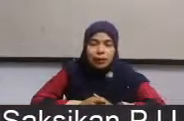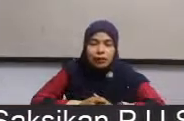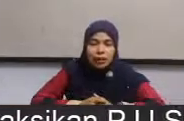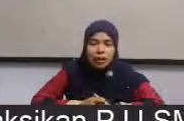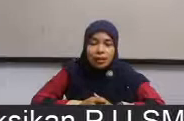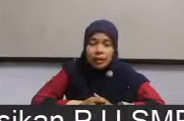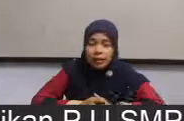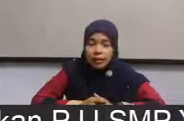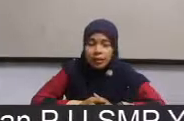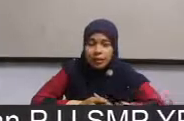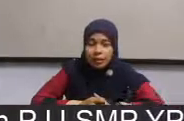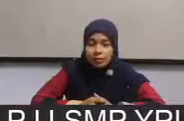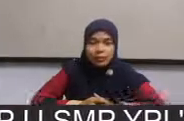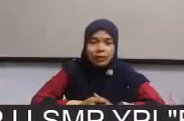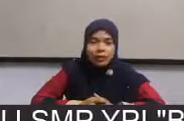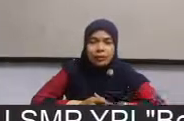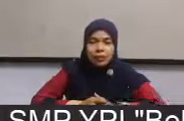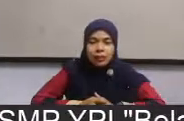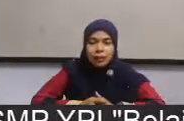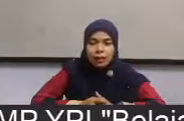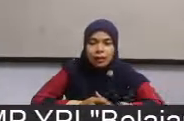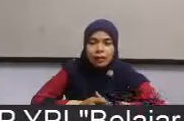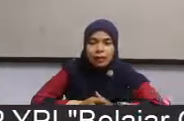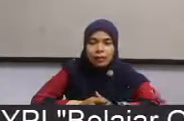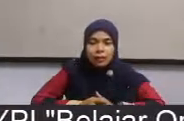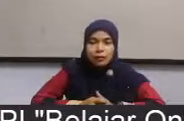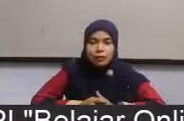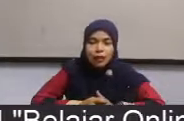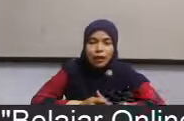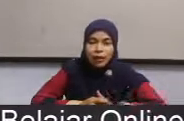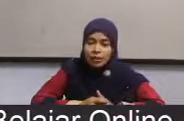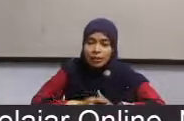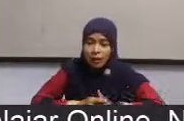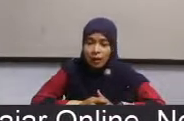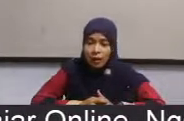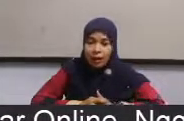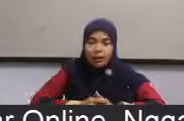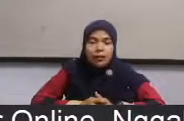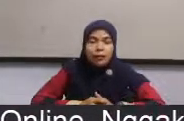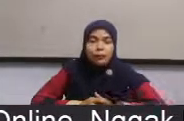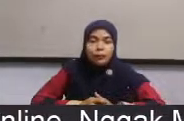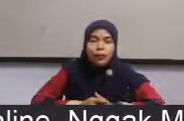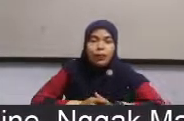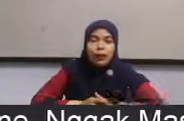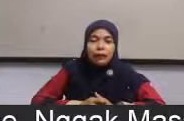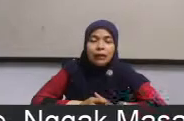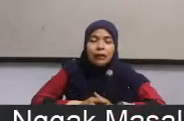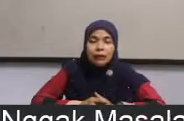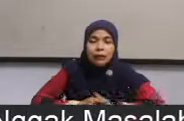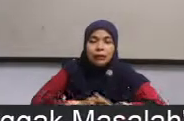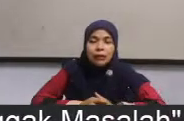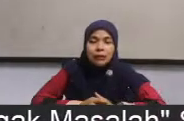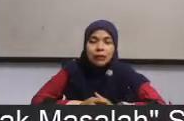kalian suka lihatkan SNI standar nasional Indonesia kemudian